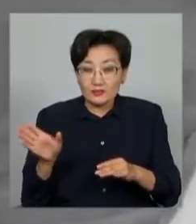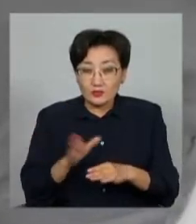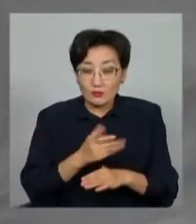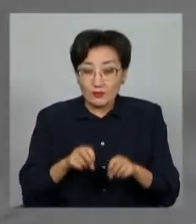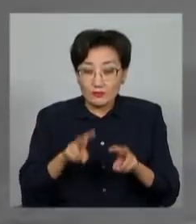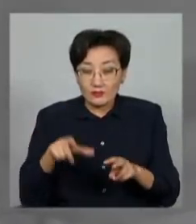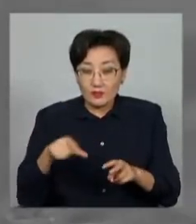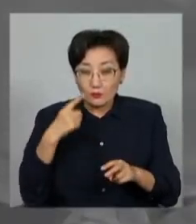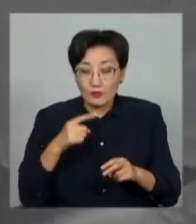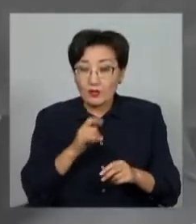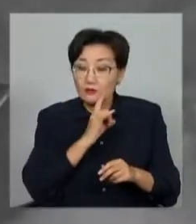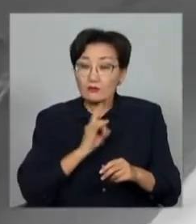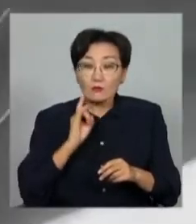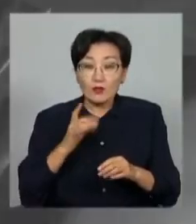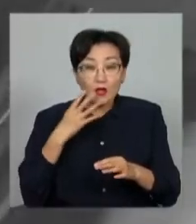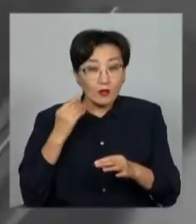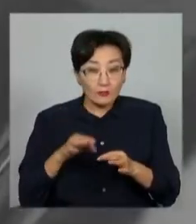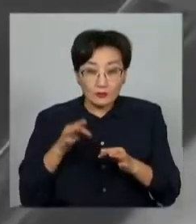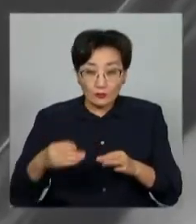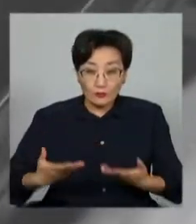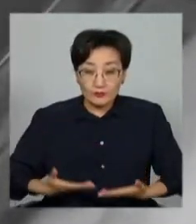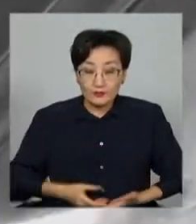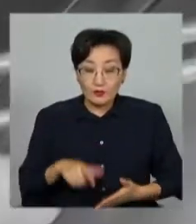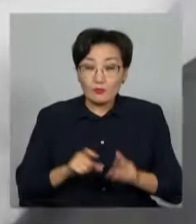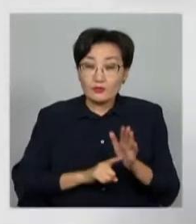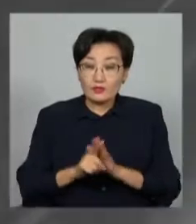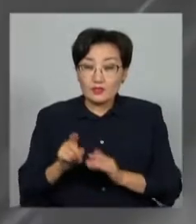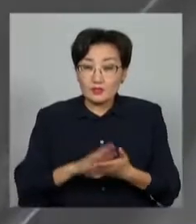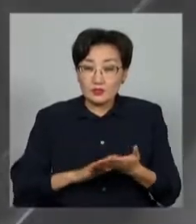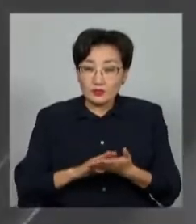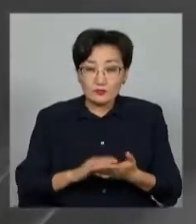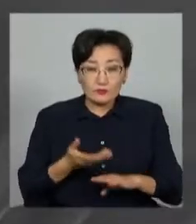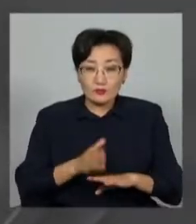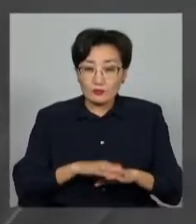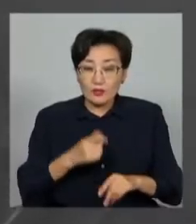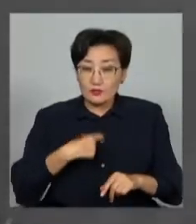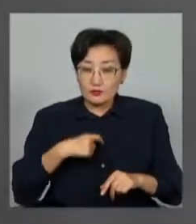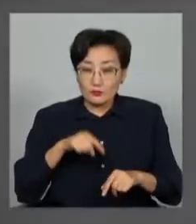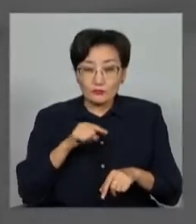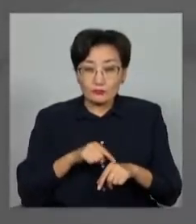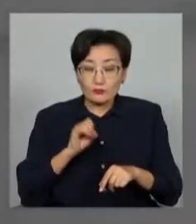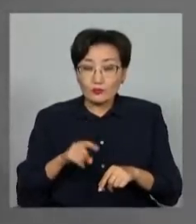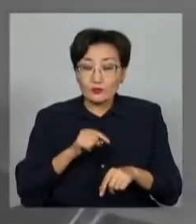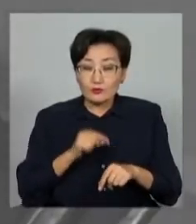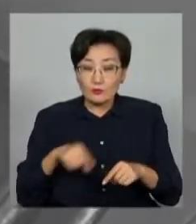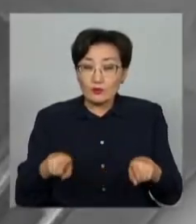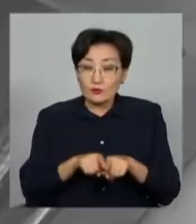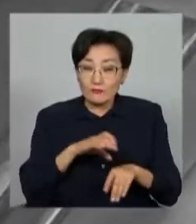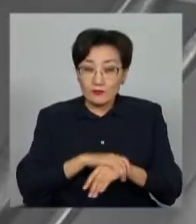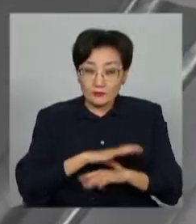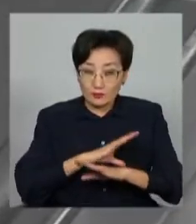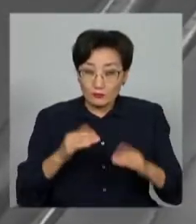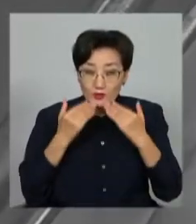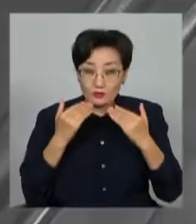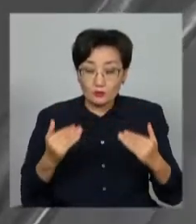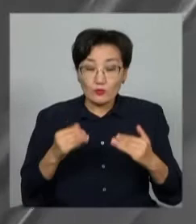айтуынша, әйел Алматы облысының тұрғыны екен. Науқаста бастапқыда ешқандай ауырсынумен өзін жайсыз сезіну секілді белгілер байқалмапты. Тек